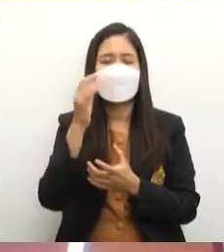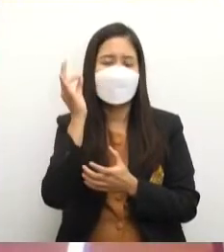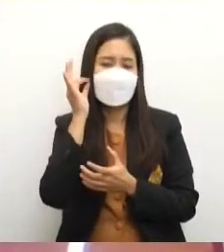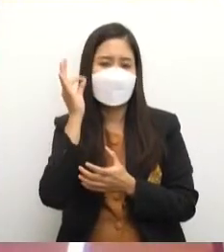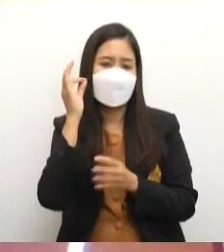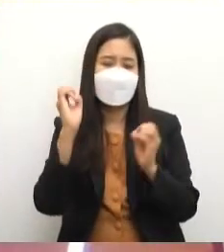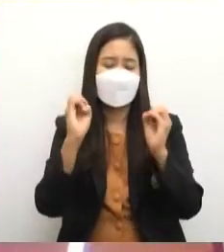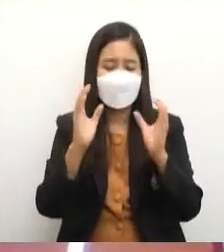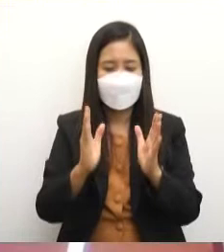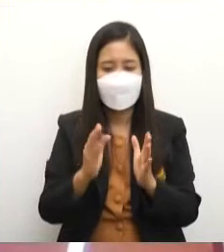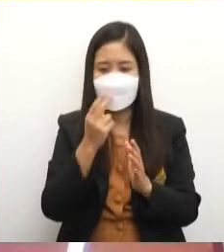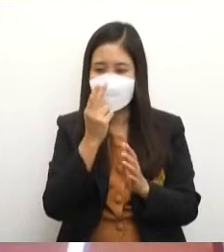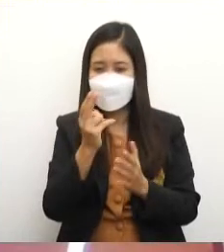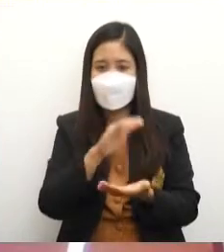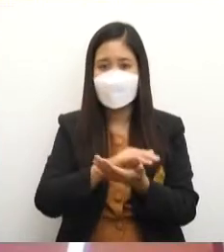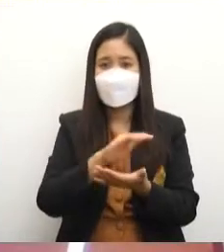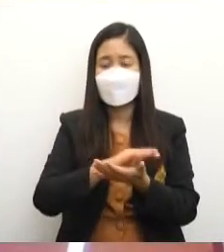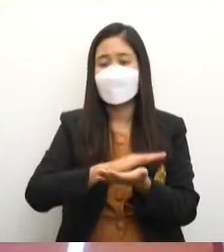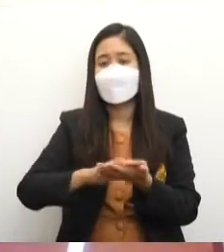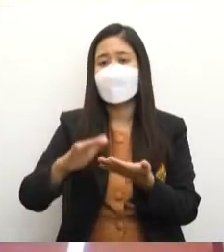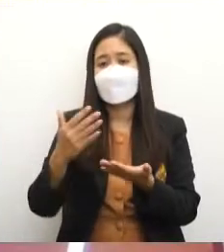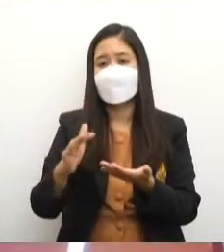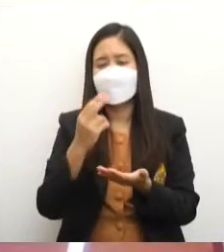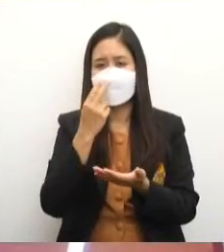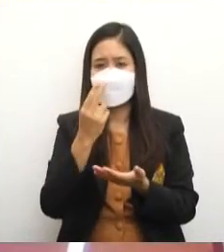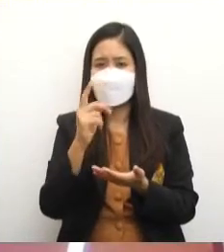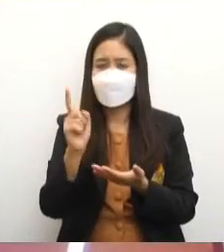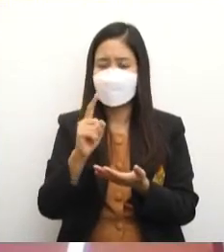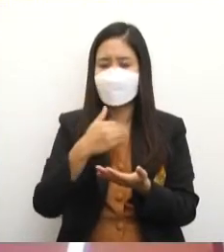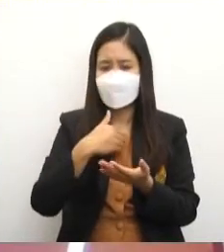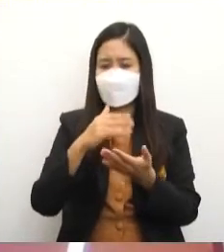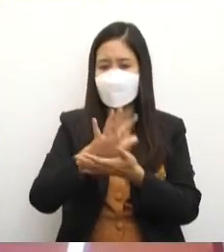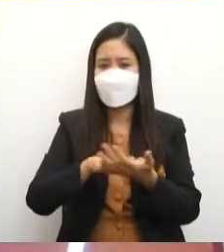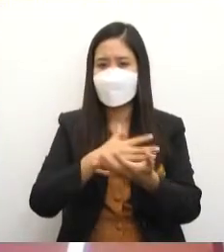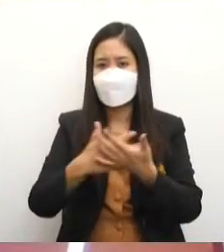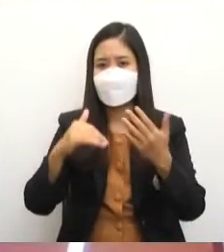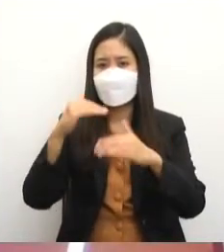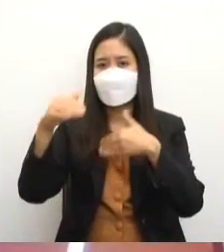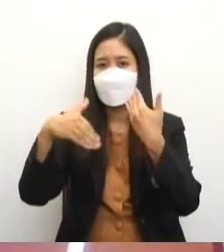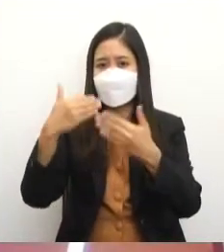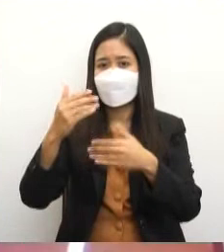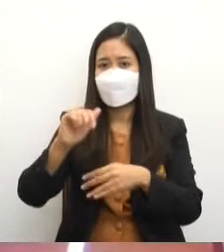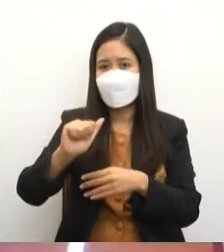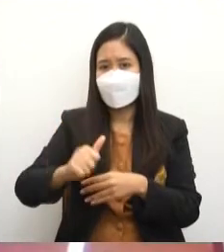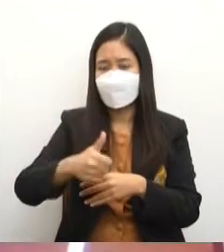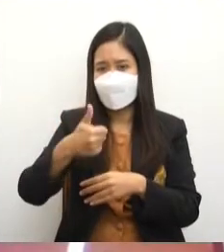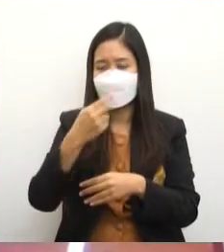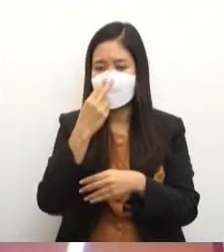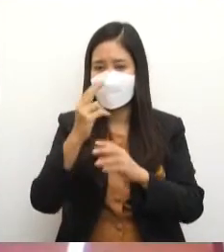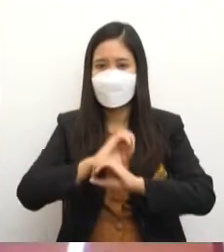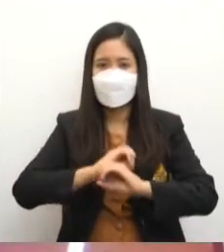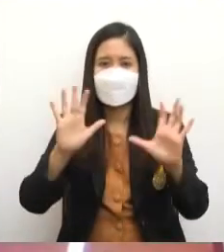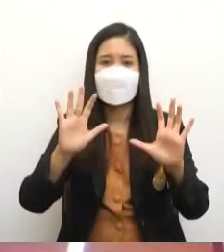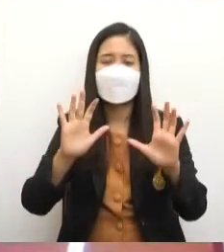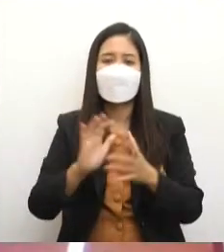ได้เยี่ยมชมโรงเรียนเนี่ยก็จะเห็นว่านะคะในการวางแผนพัฒนานักเรียนของโรงเรียนเนี่ยค่อนข้างจะเป็นมีความเป็นรูปธรรมนะคะ